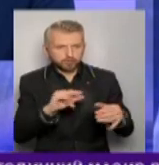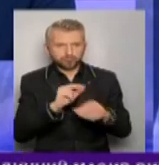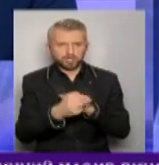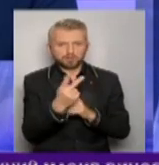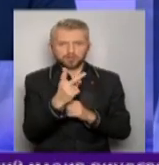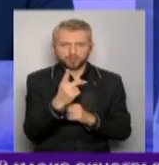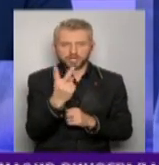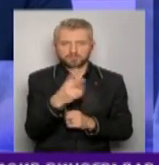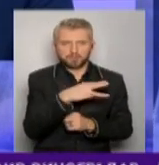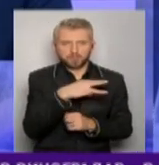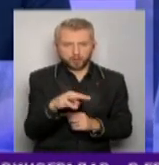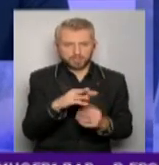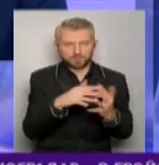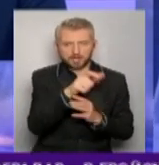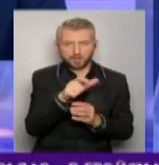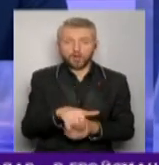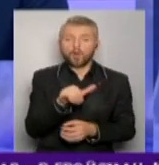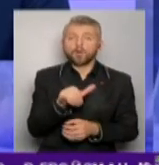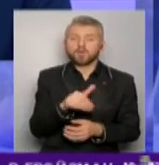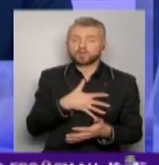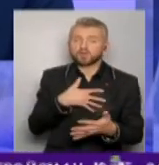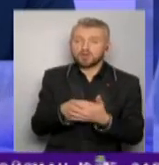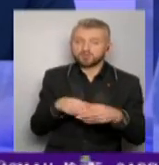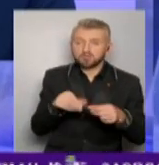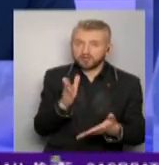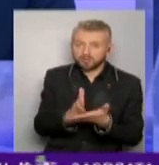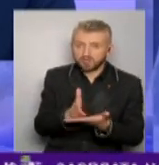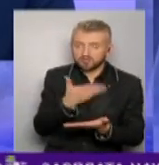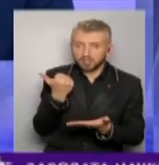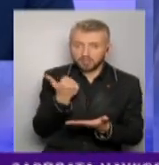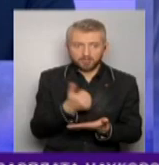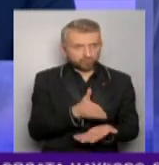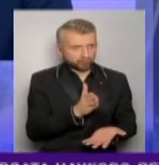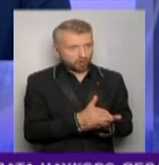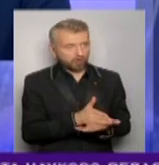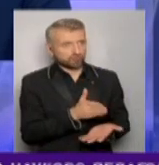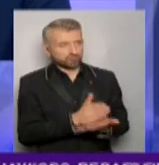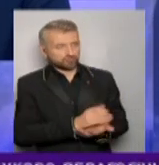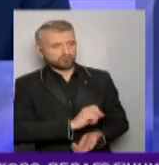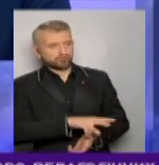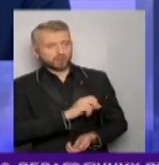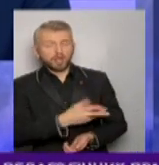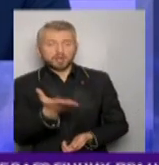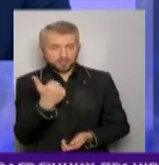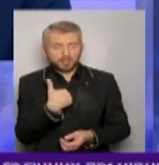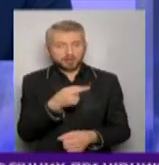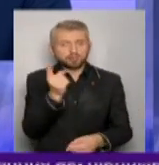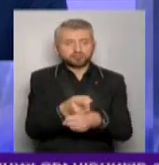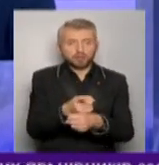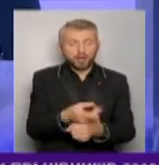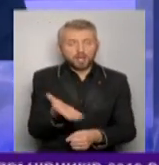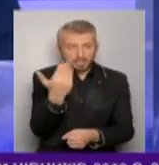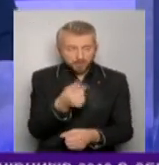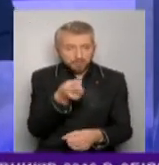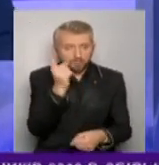мільйони фермерів. У вас є у власності земельна ділянка? Є, звісно. Давайте на неї накладу мораторій. Почекайте. Давайте